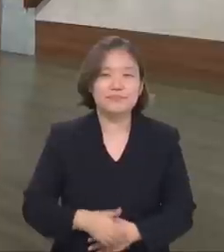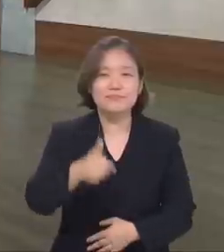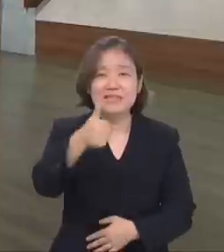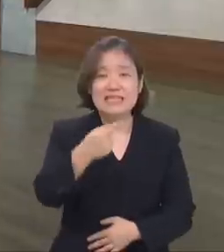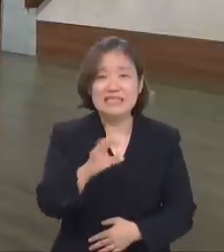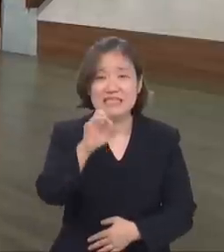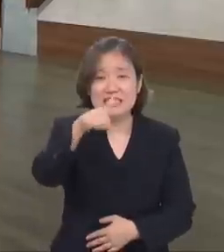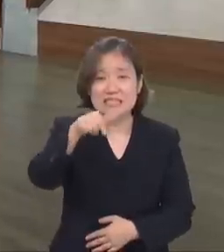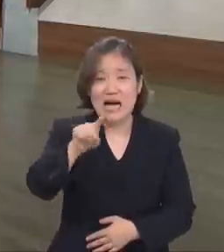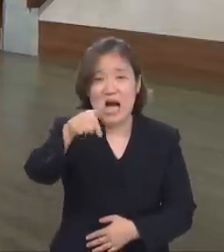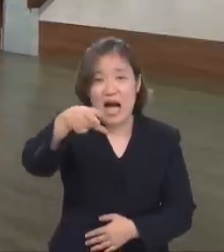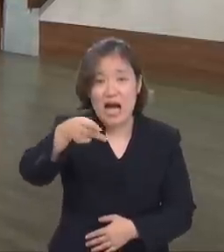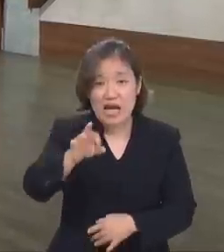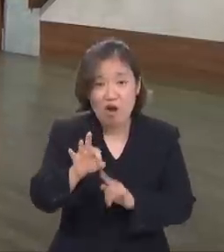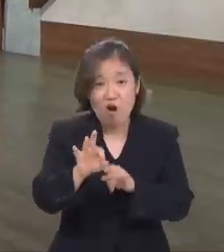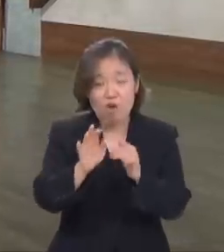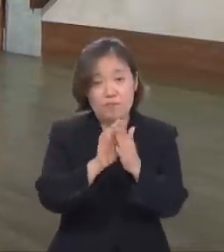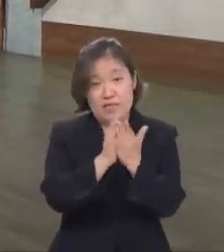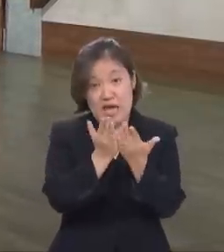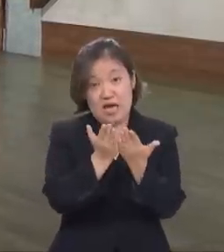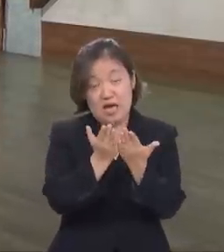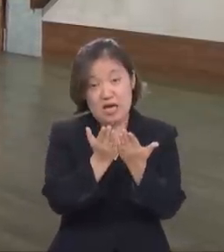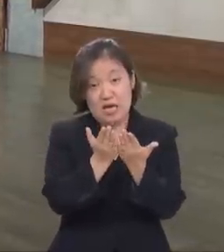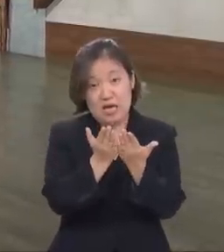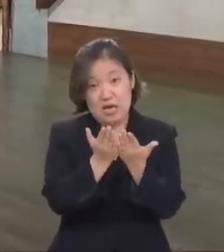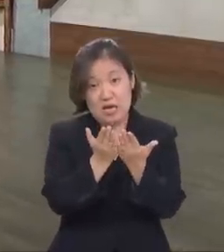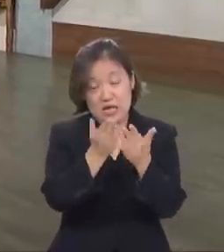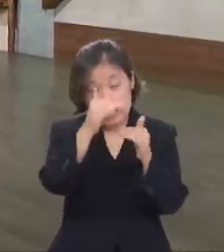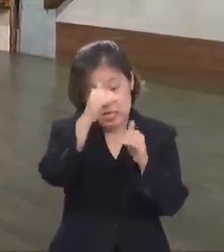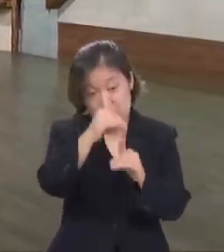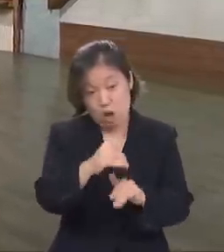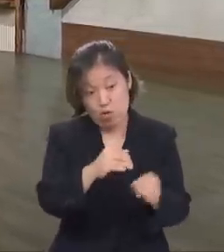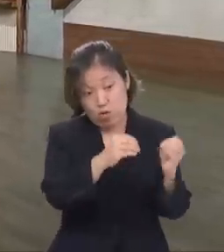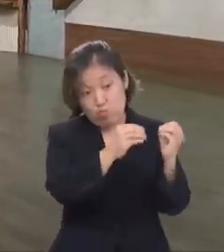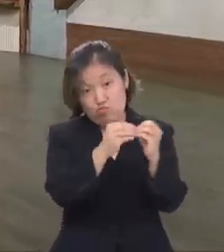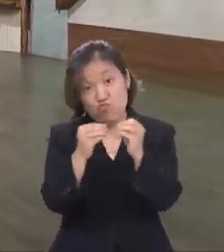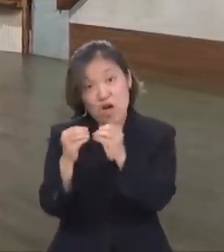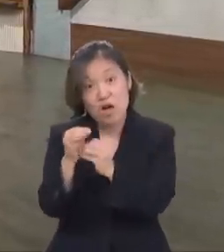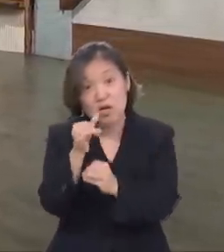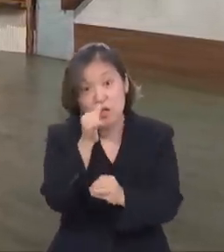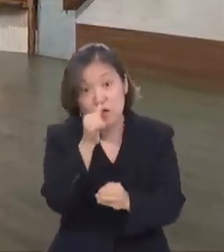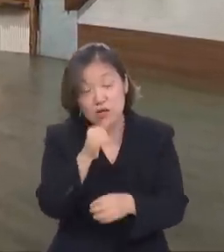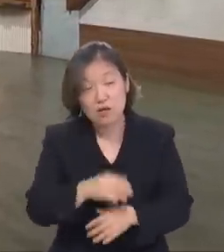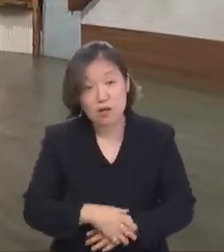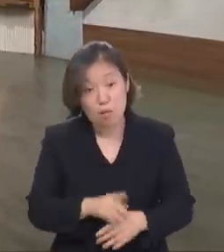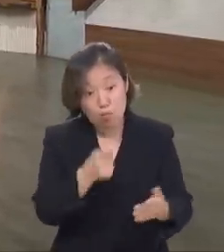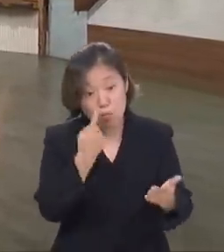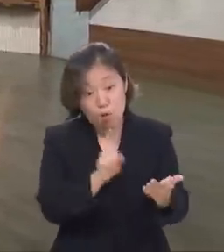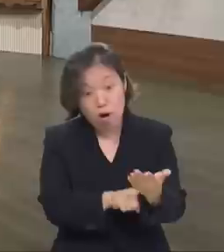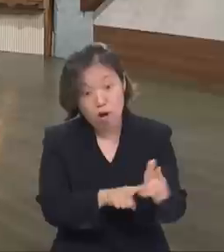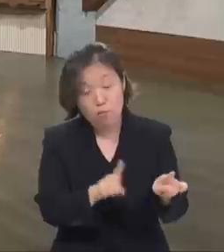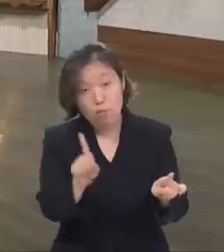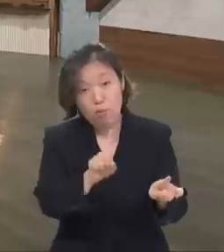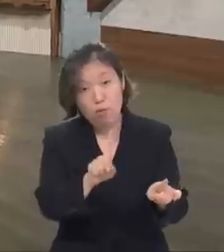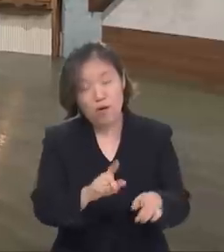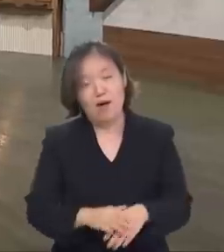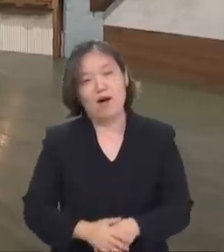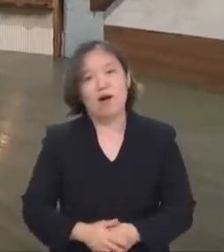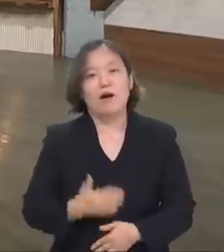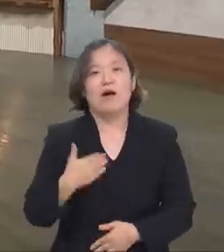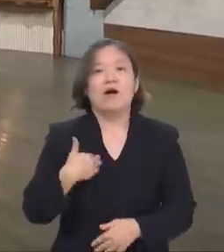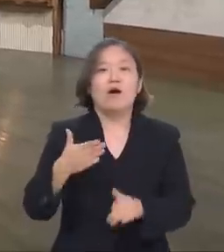능가경이라는 경전에 이런 구절이 나오는 걸 봤답니다 부처님께서는